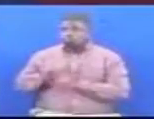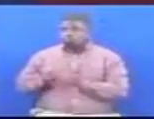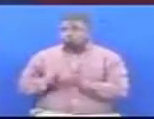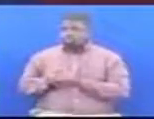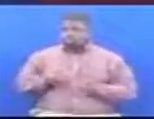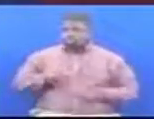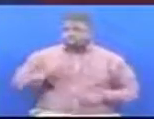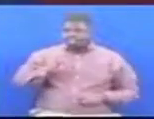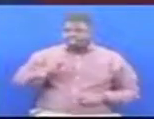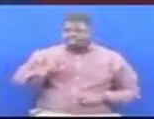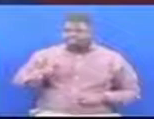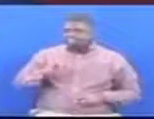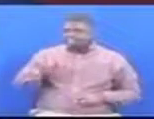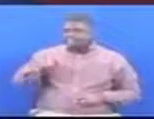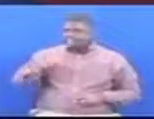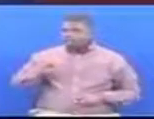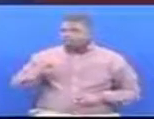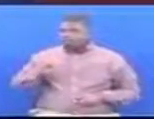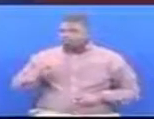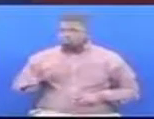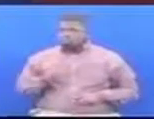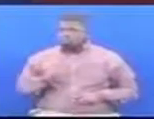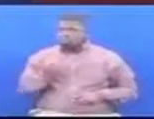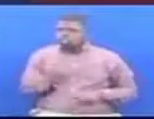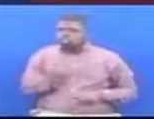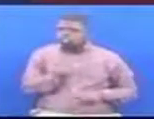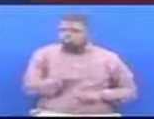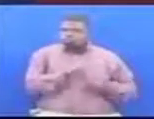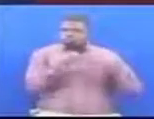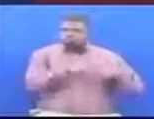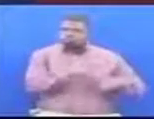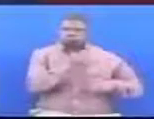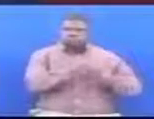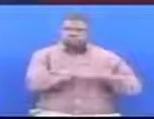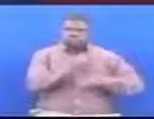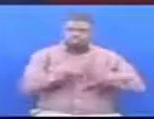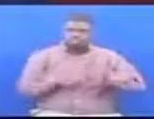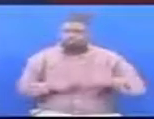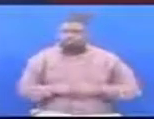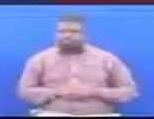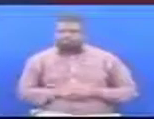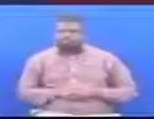vitalu, na ilikuwa ni chupu chupu, ni hati hati humu ndani.